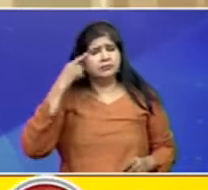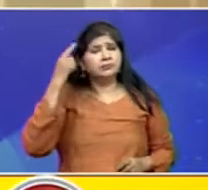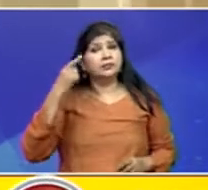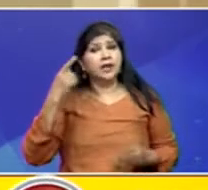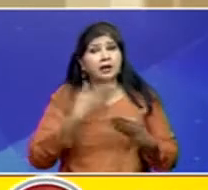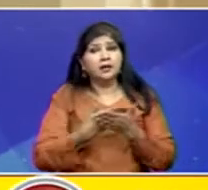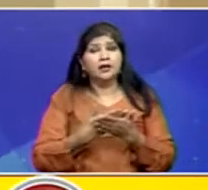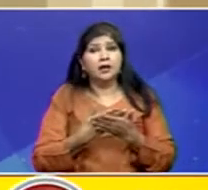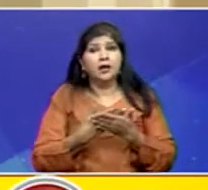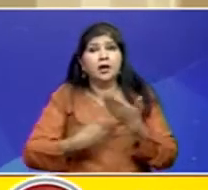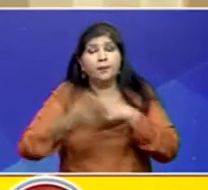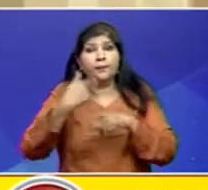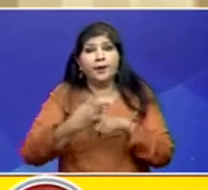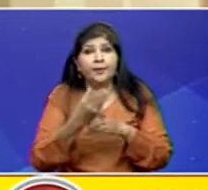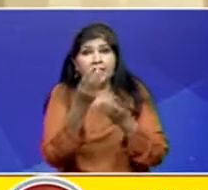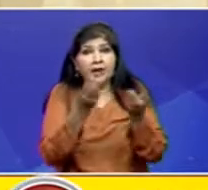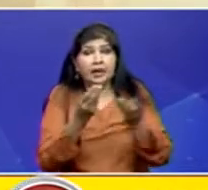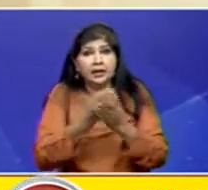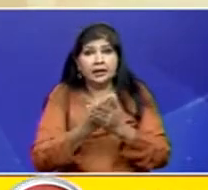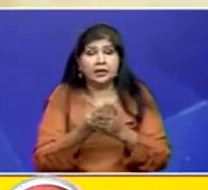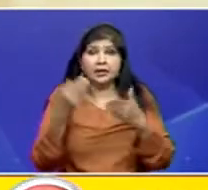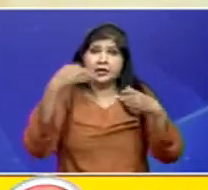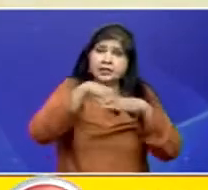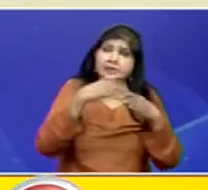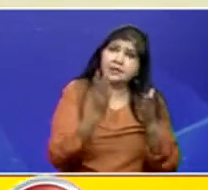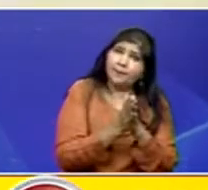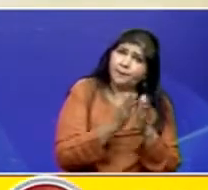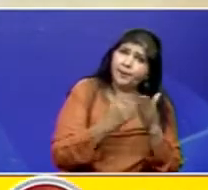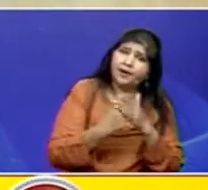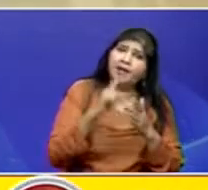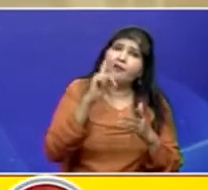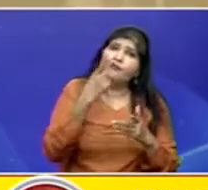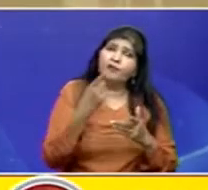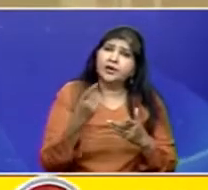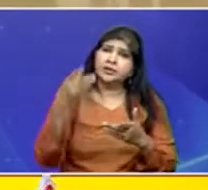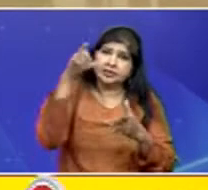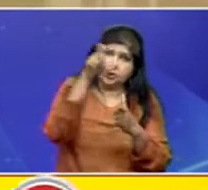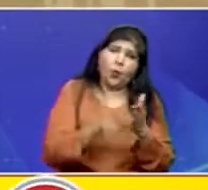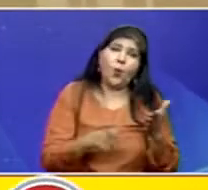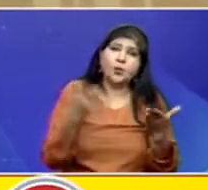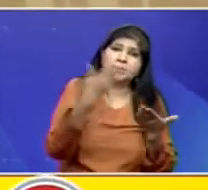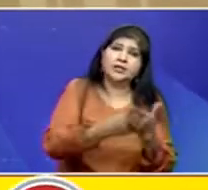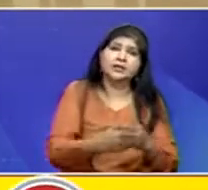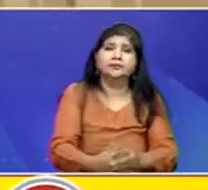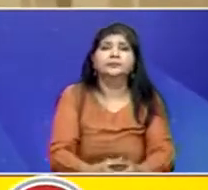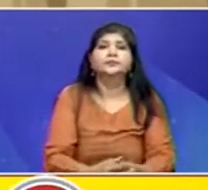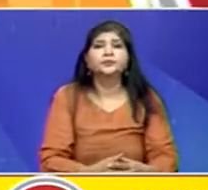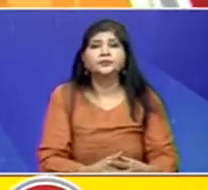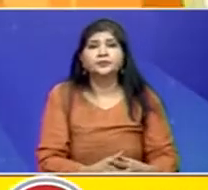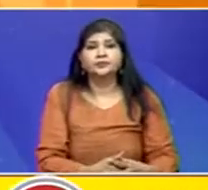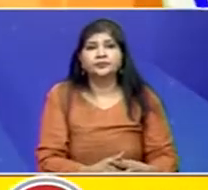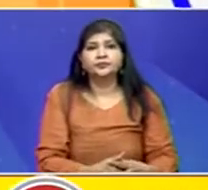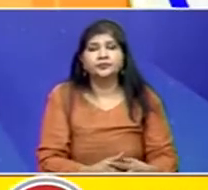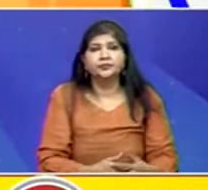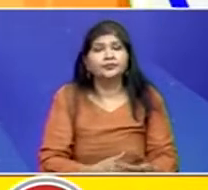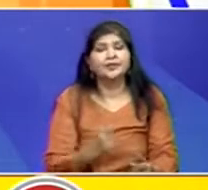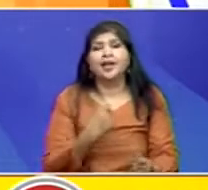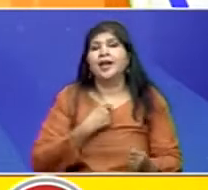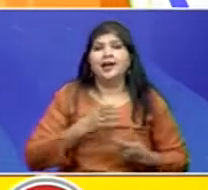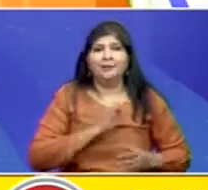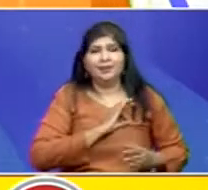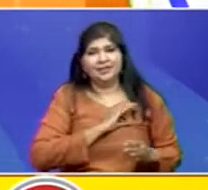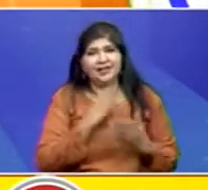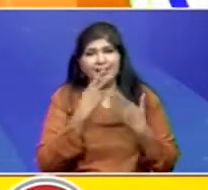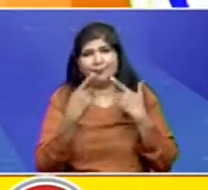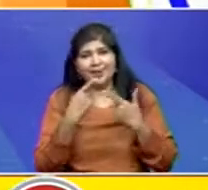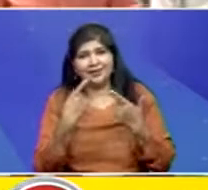प्रकार से गणित करना वो भी ध्यान का एक प्राइमरी कोर्स भी होता है, चलिए गवरोजी बहुत अच्छा लगा